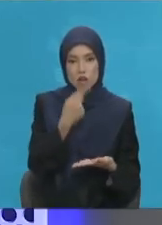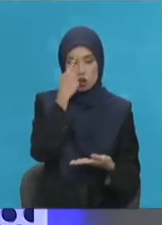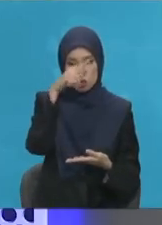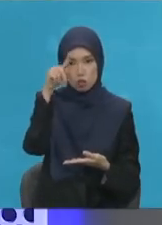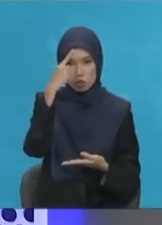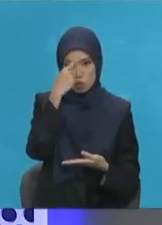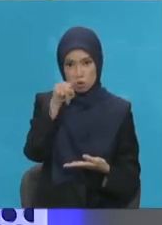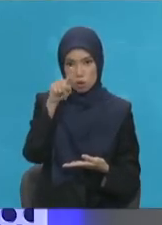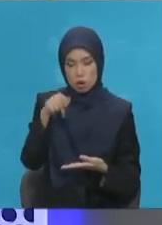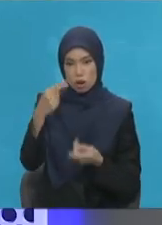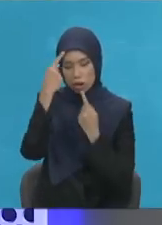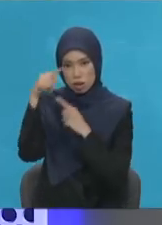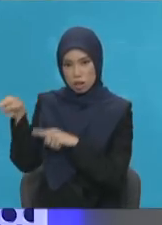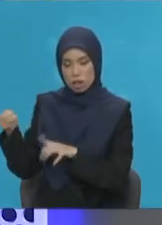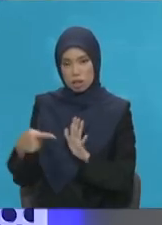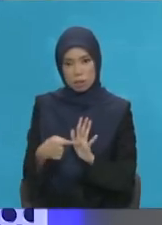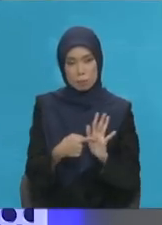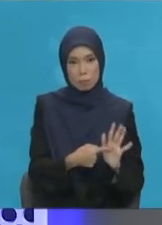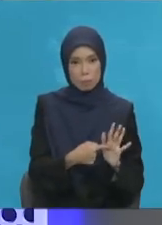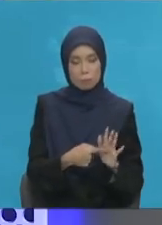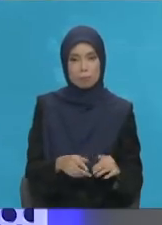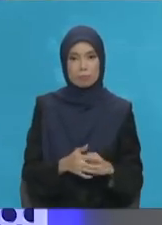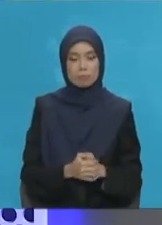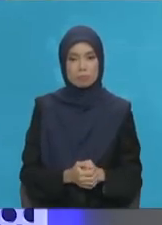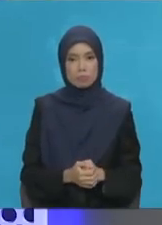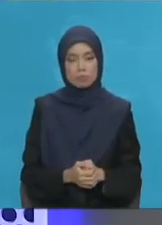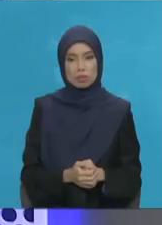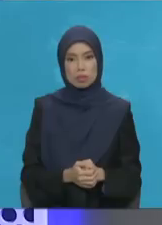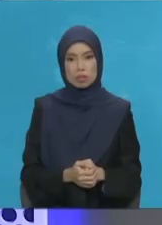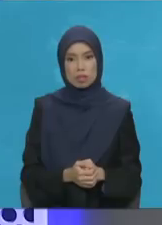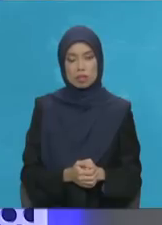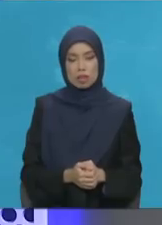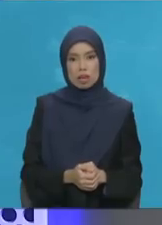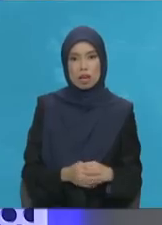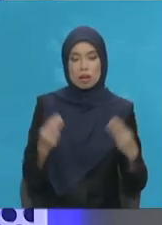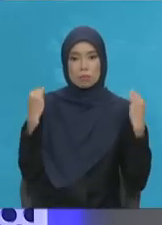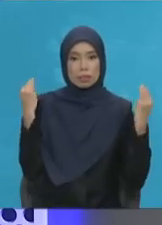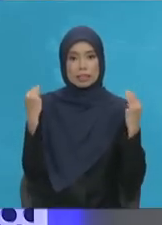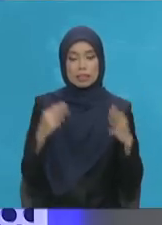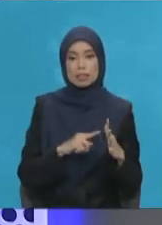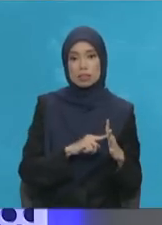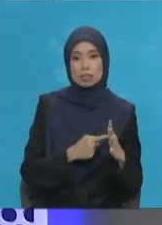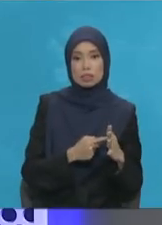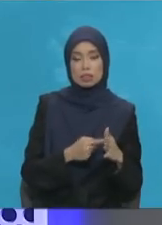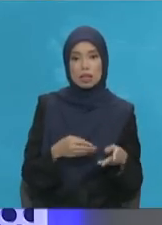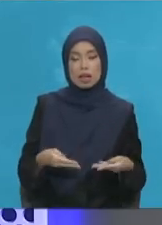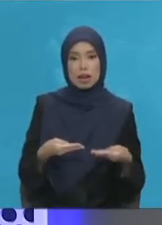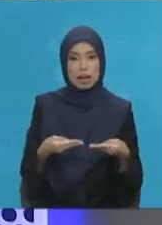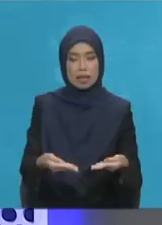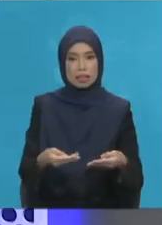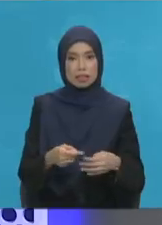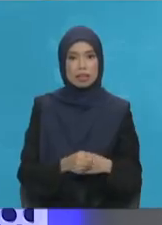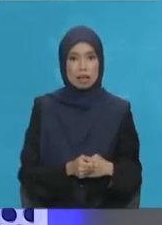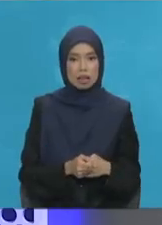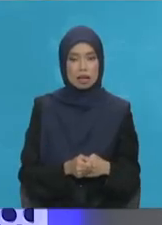pertunangan di Raja majelis bermula dengan majelis istri adat menghantar tanda diraja dan pertunangan di raja